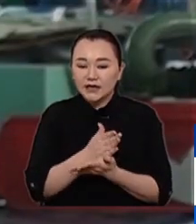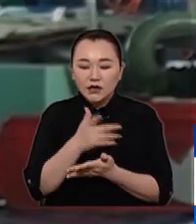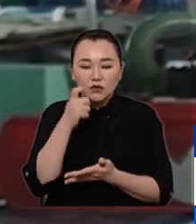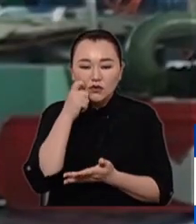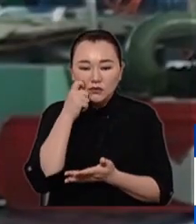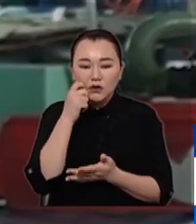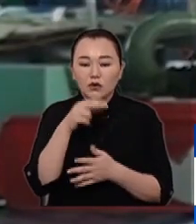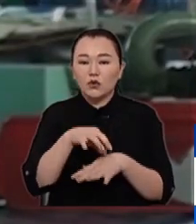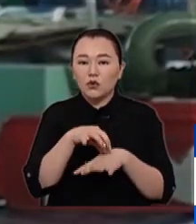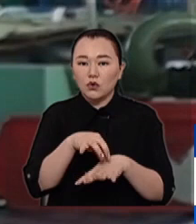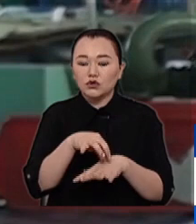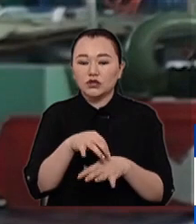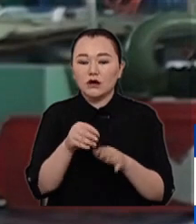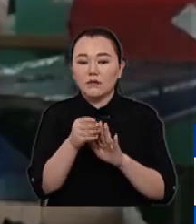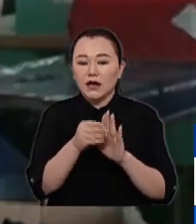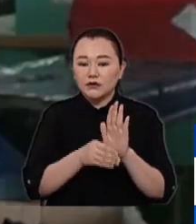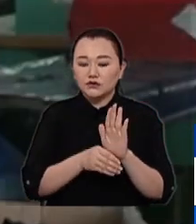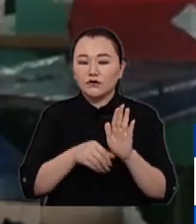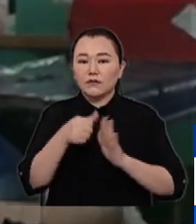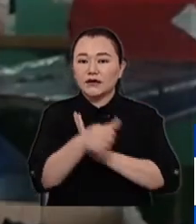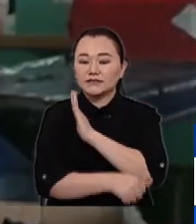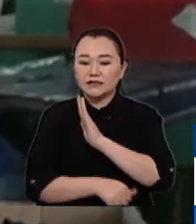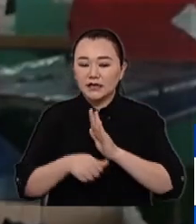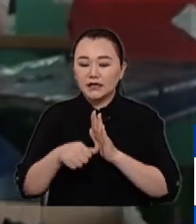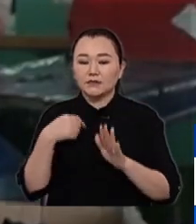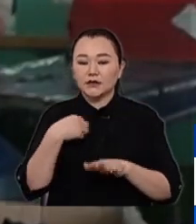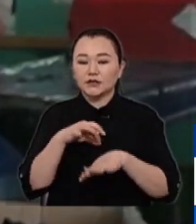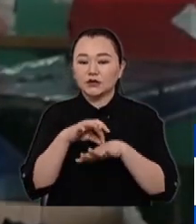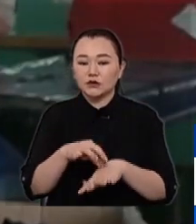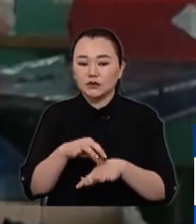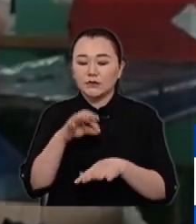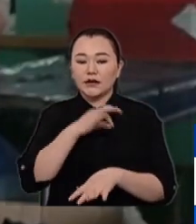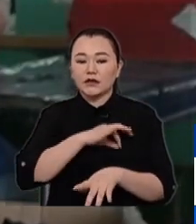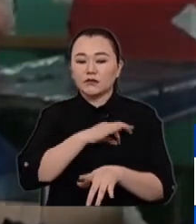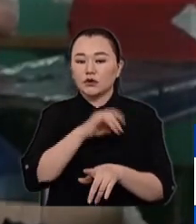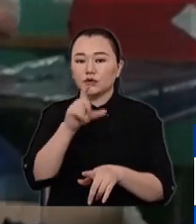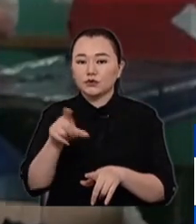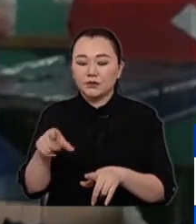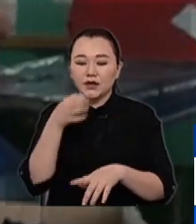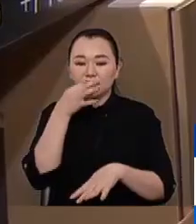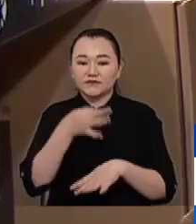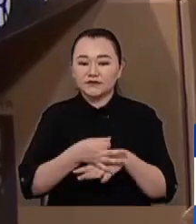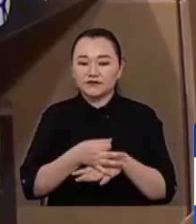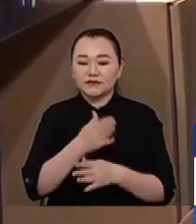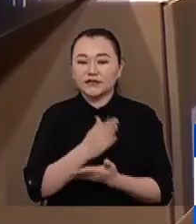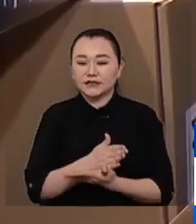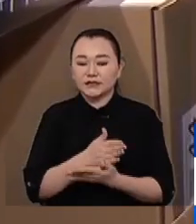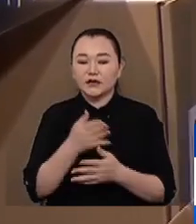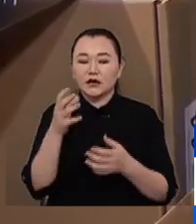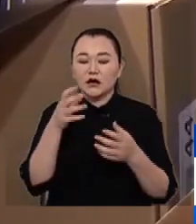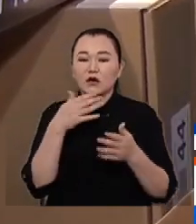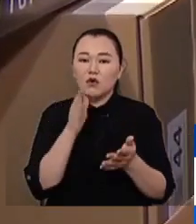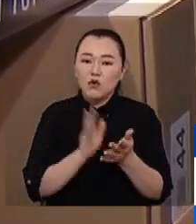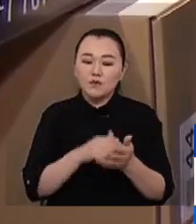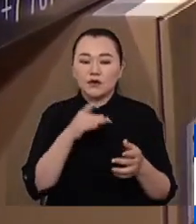Обувь. Кожа, подошва, материал. Мы несем перед потребителями ответственность. Среди оптовых и